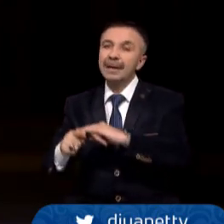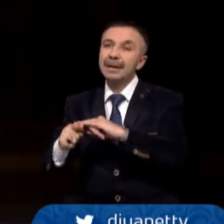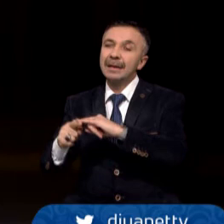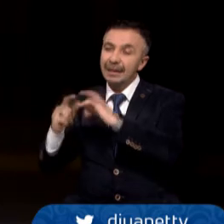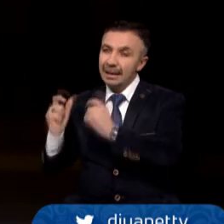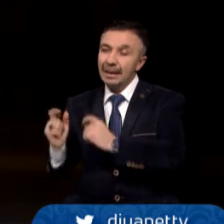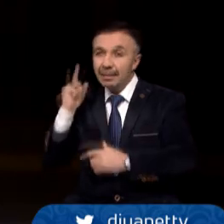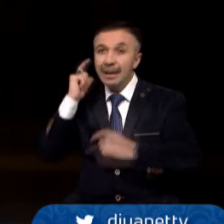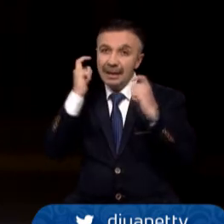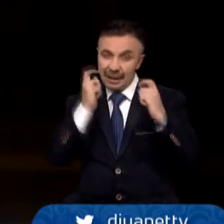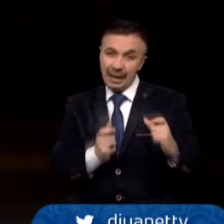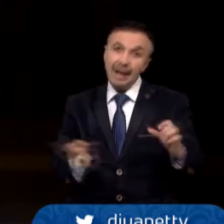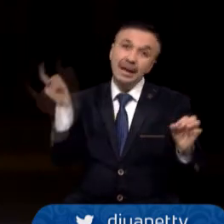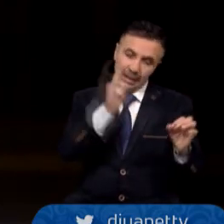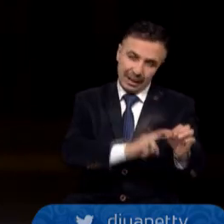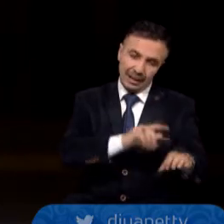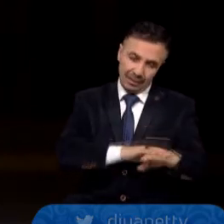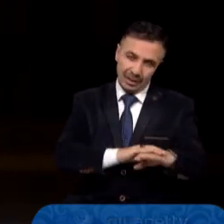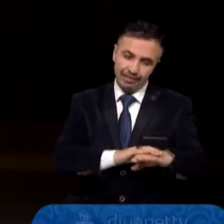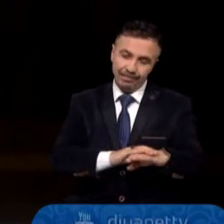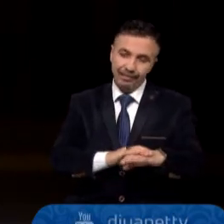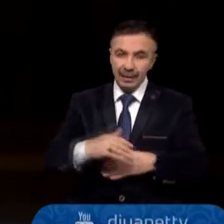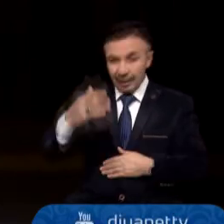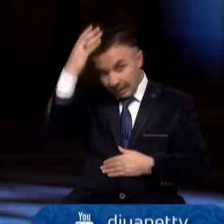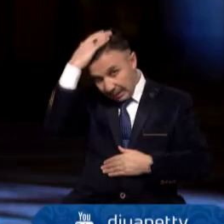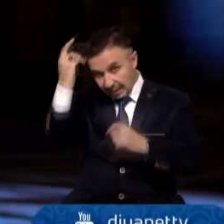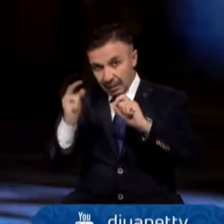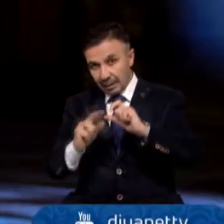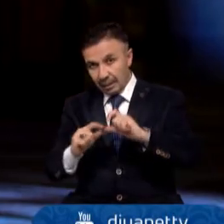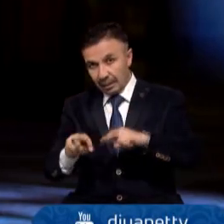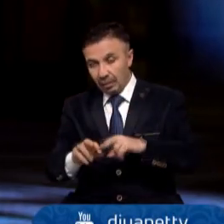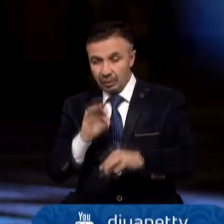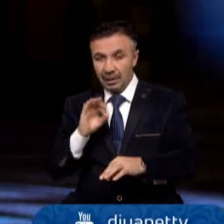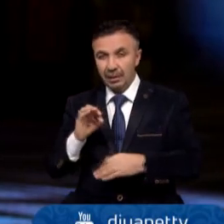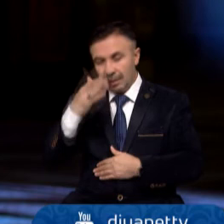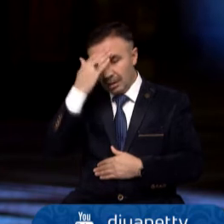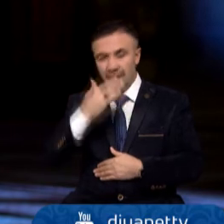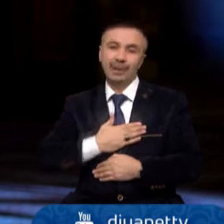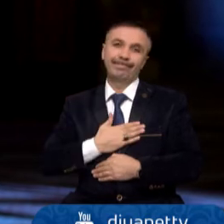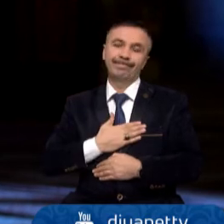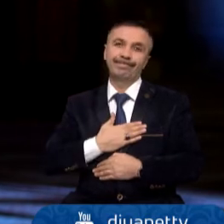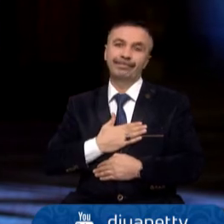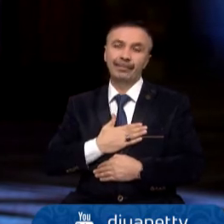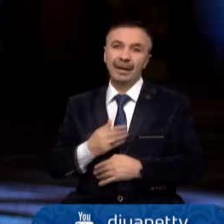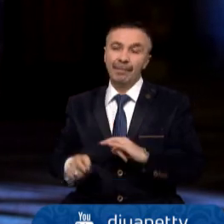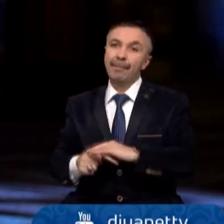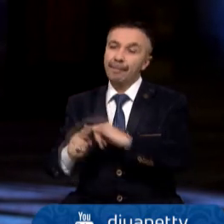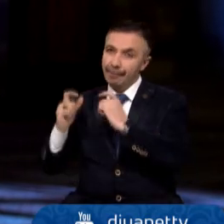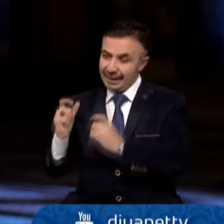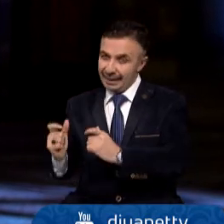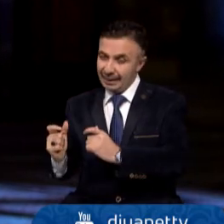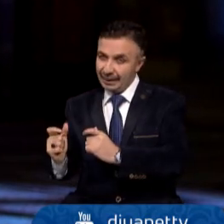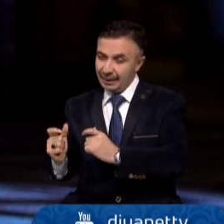sefer de Mekke'den Medine'ye hicret etmiştir bir Hazreti Osman Radıyallahu An